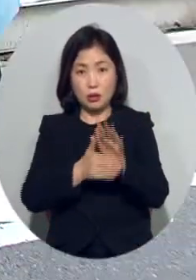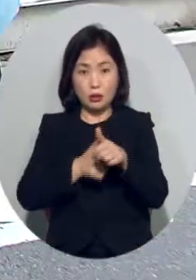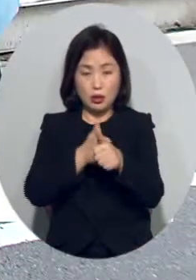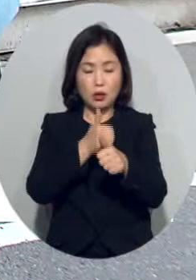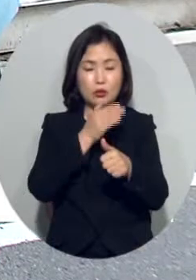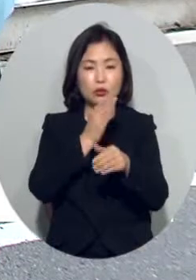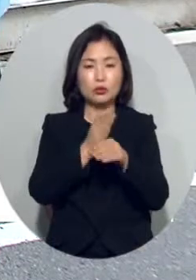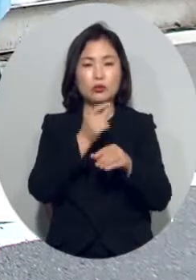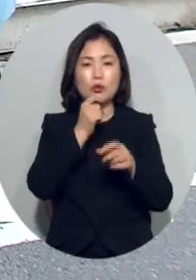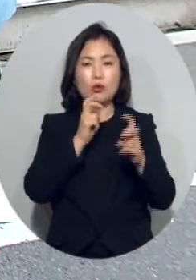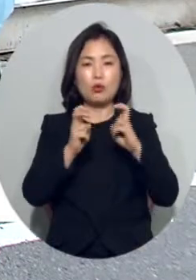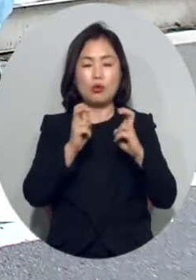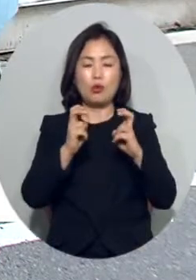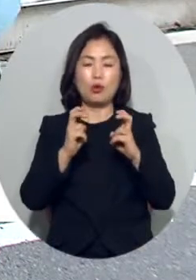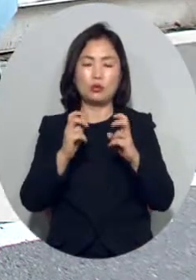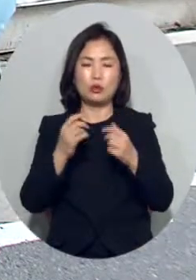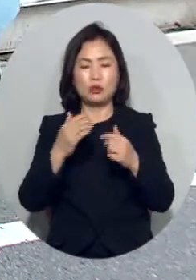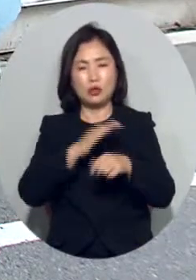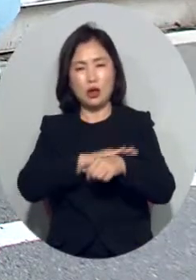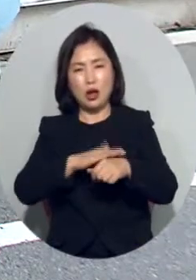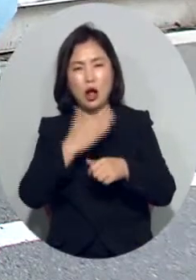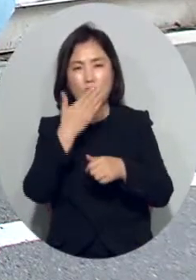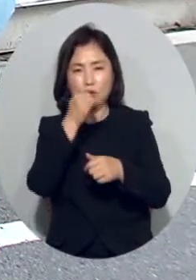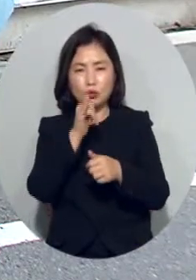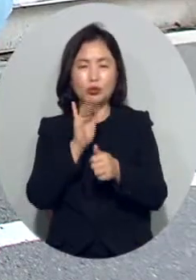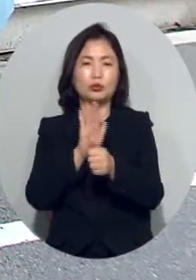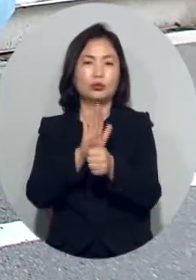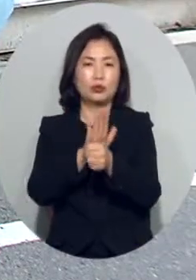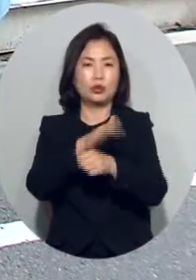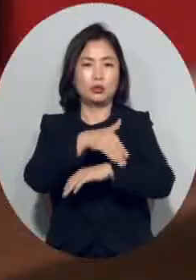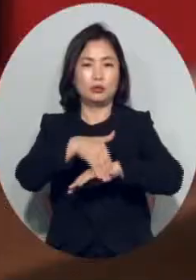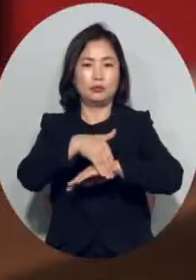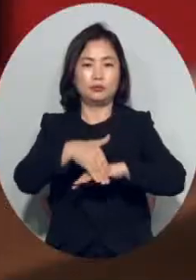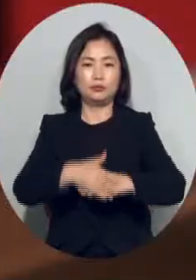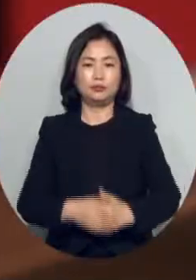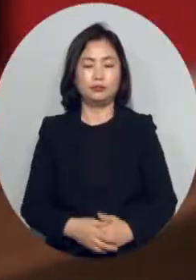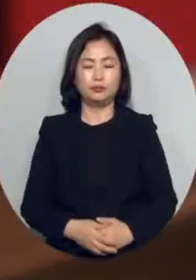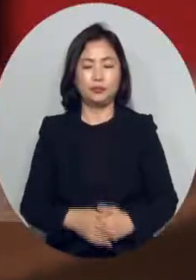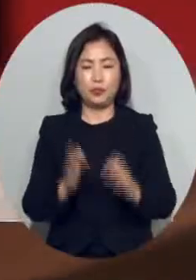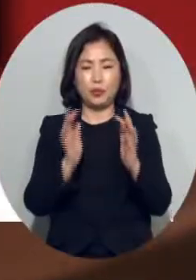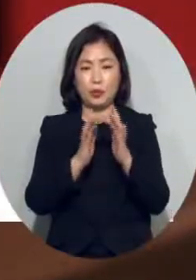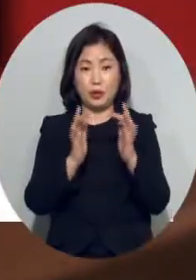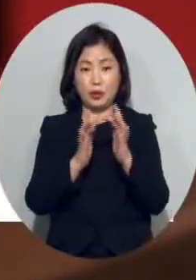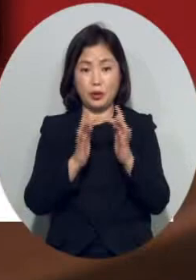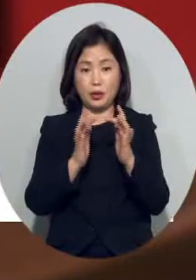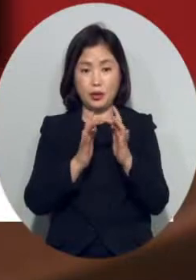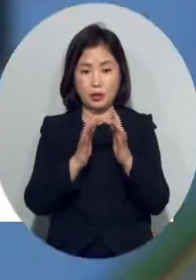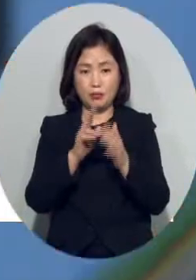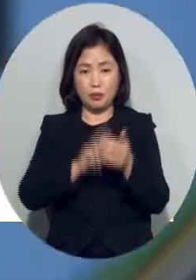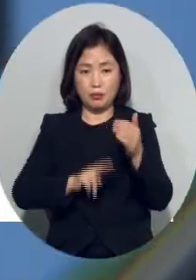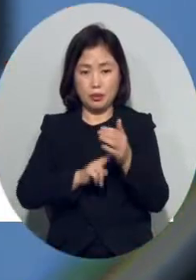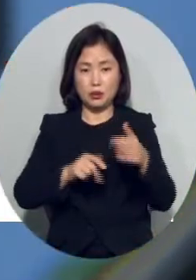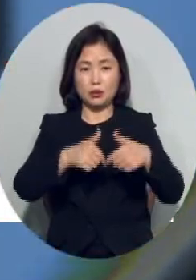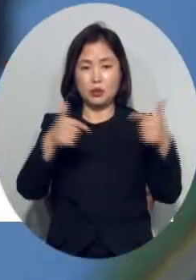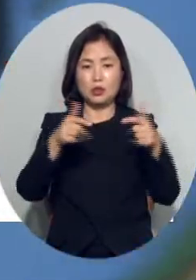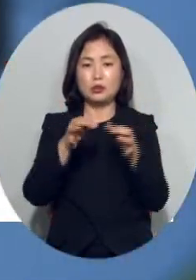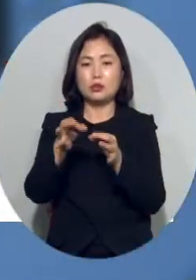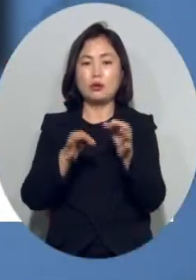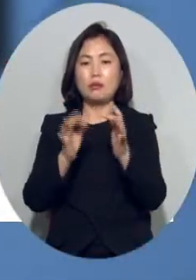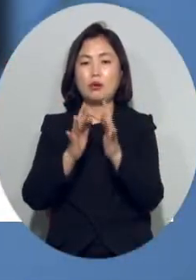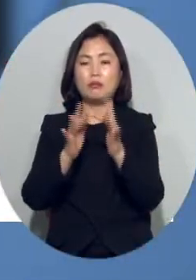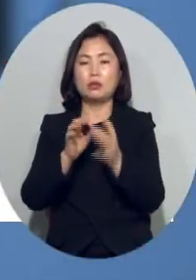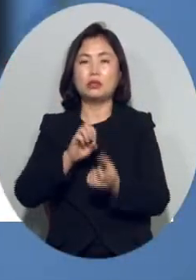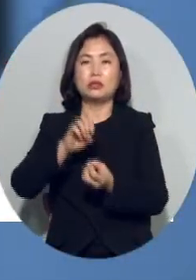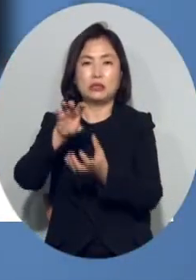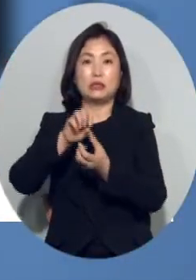중소기업이나 소상공인이 적응할 수 있도록 적극 지원하기로 했습니다. 온라인 마케팅 활성화, 전통시장 온라인